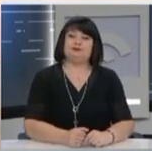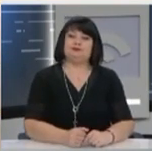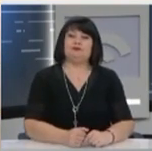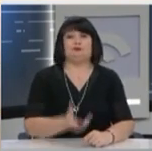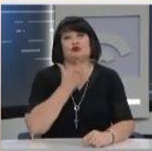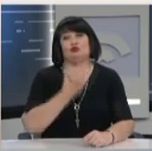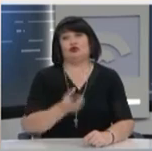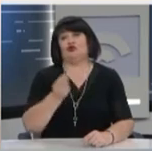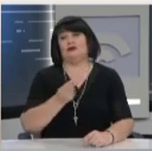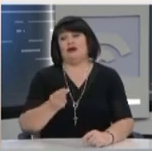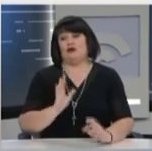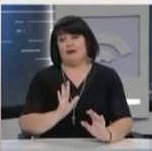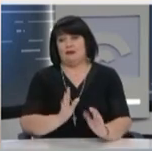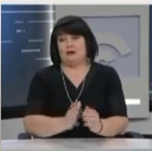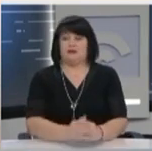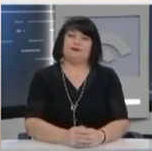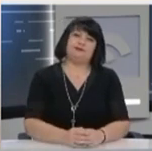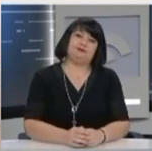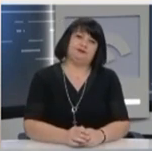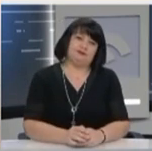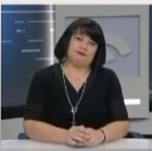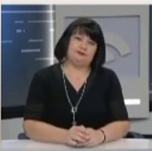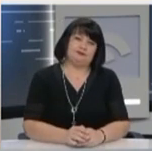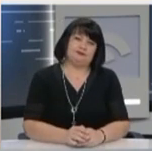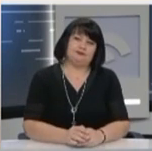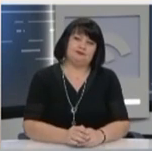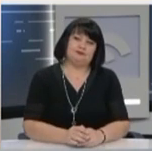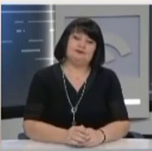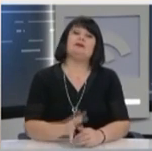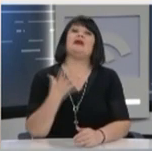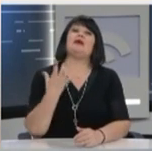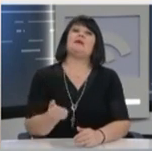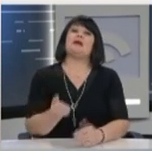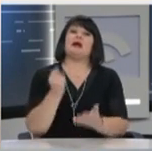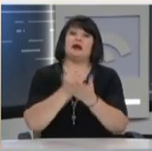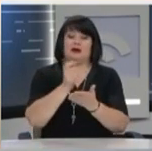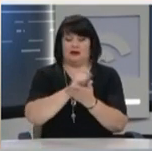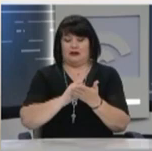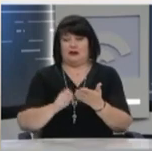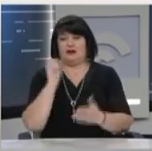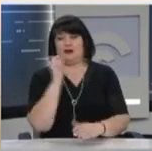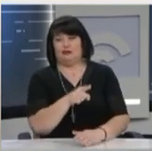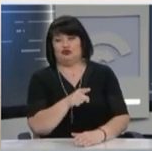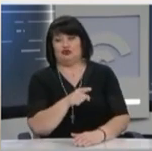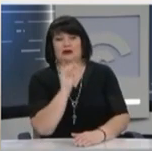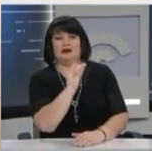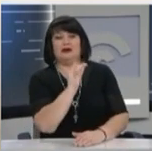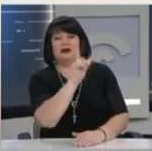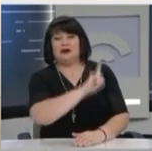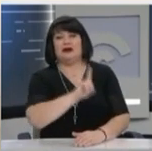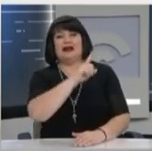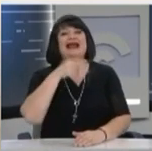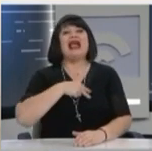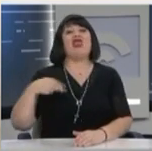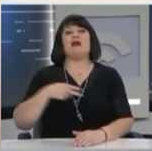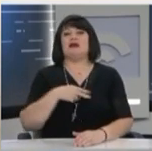το οποίο είναι πολύ σοβαρό. Φίλες και φίλοι, υπάρχει μια επιστολή προς τον κύριο Μητσοτάκη από